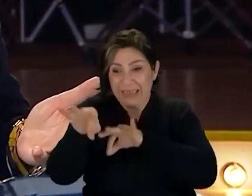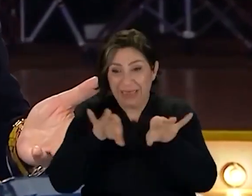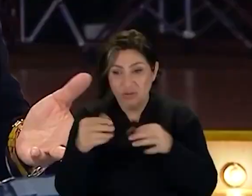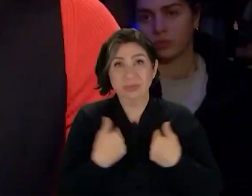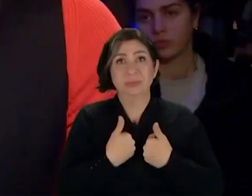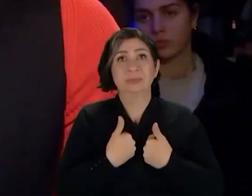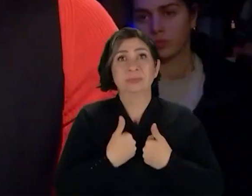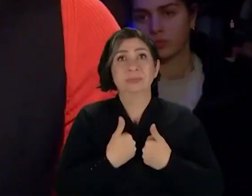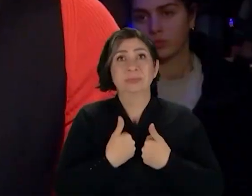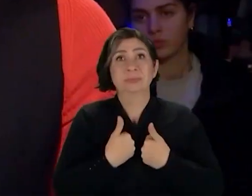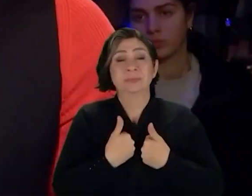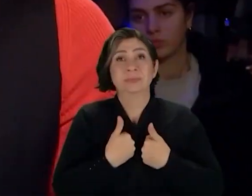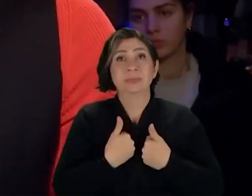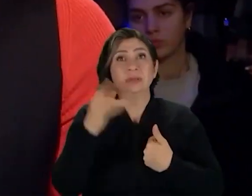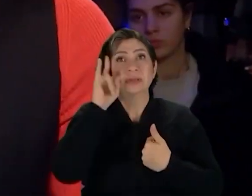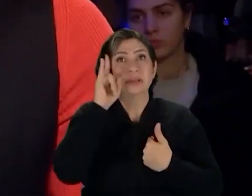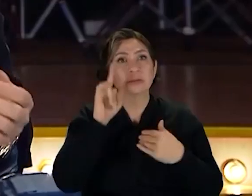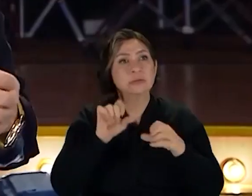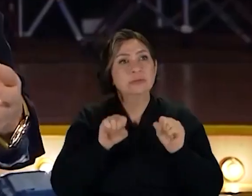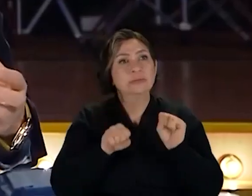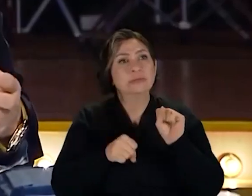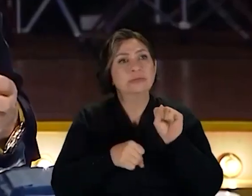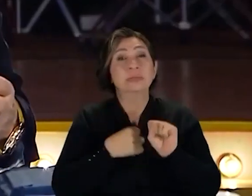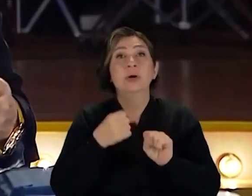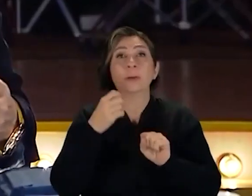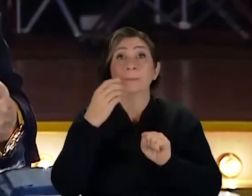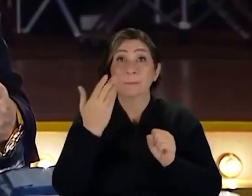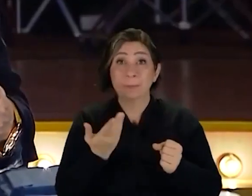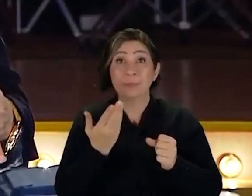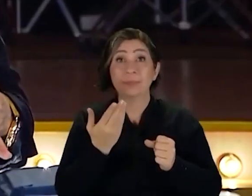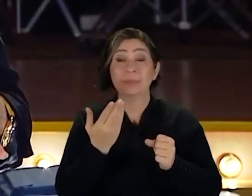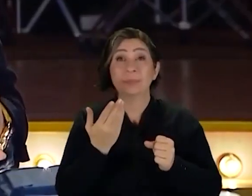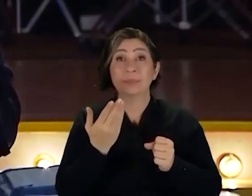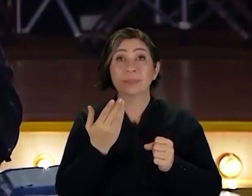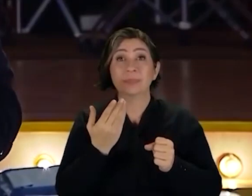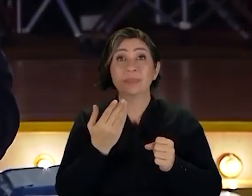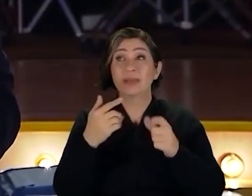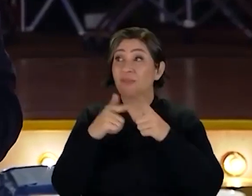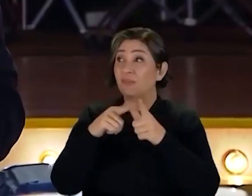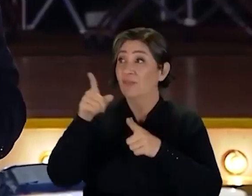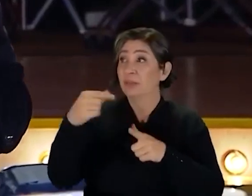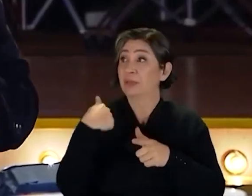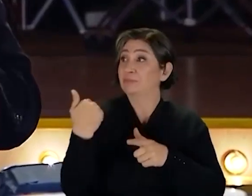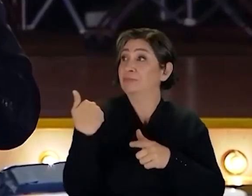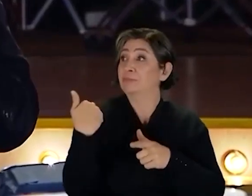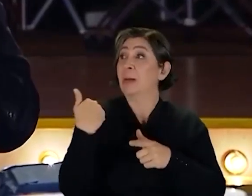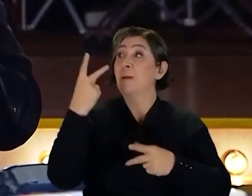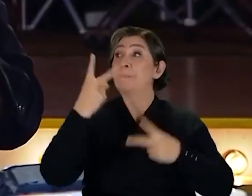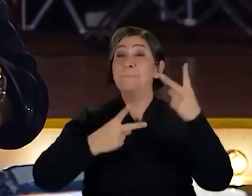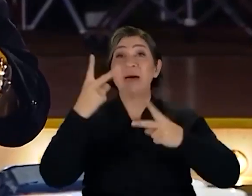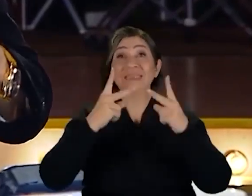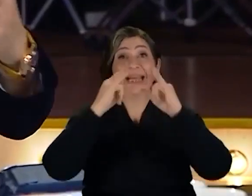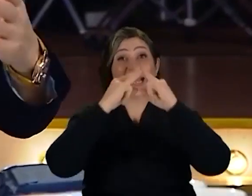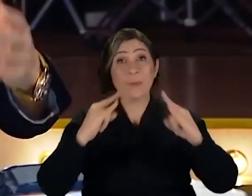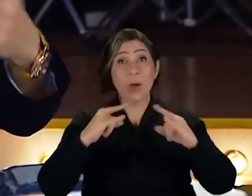oynuyorum yani kıskançlık yaratan bir durum ve Fırat bana şeyi söylemişti yani bazı